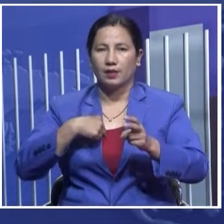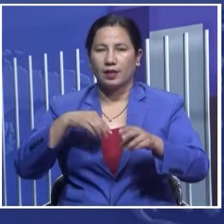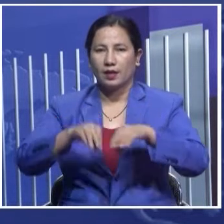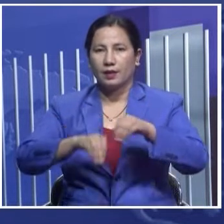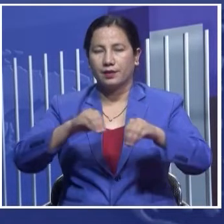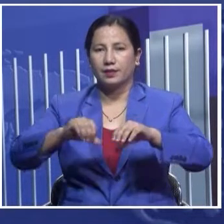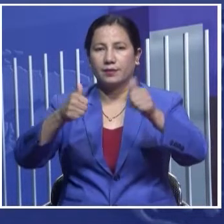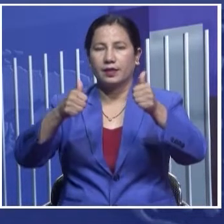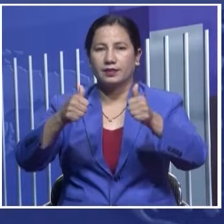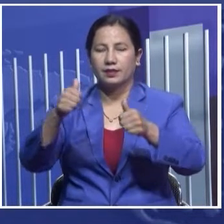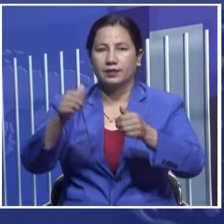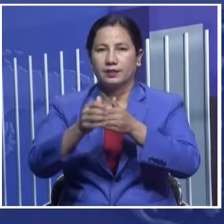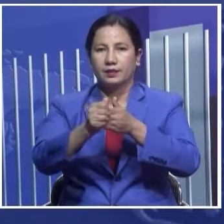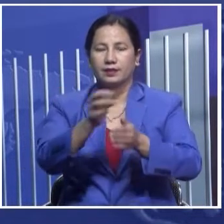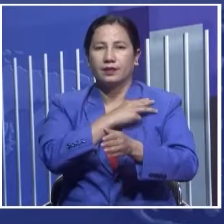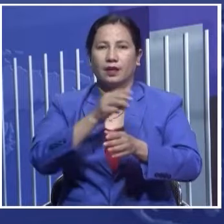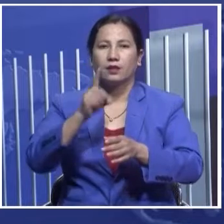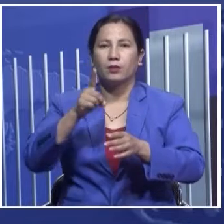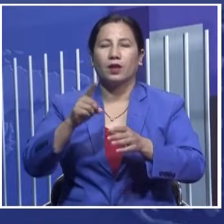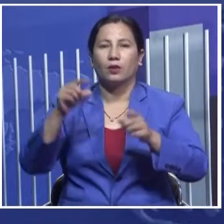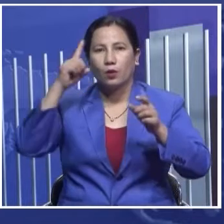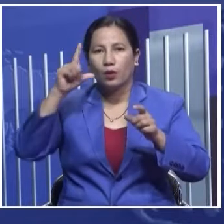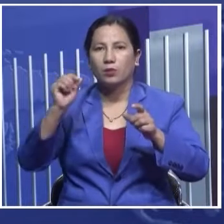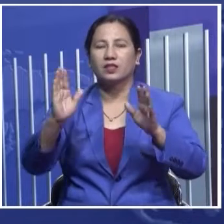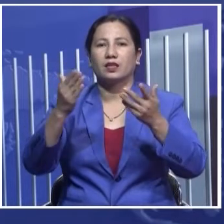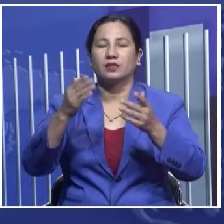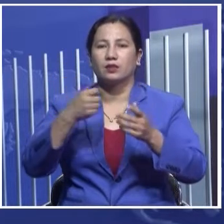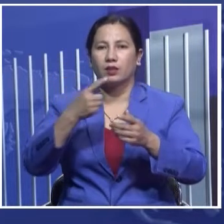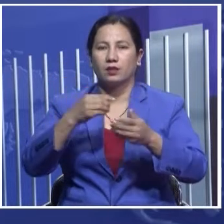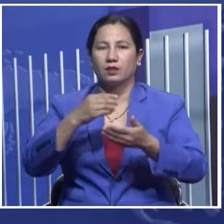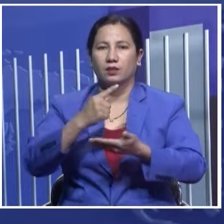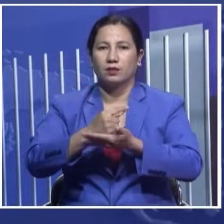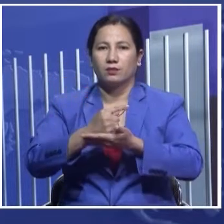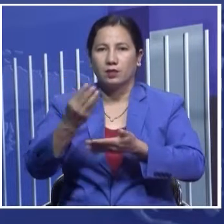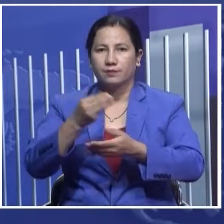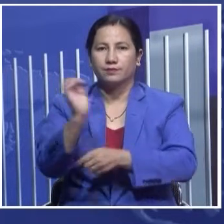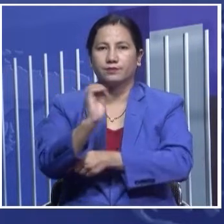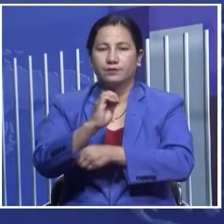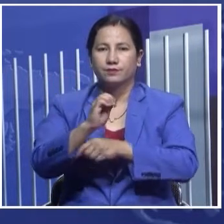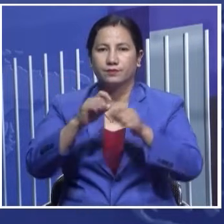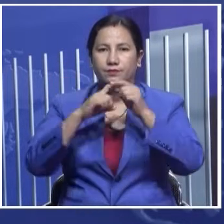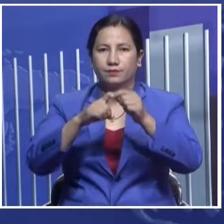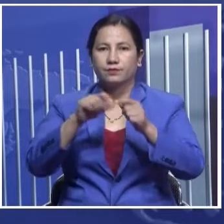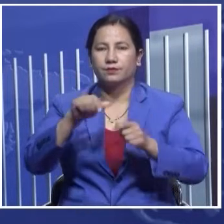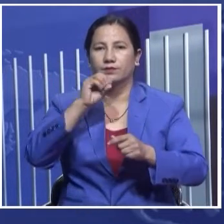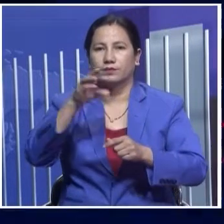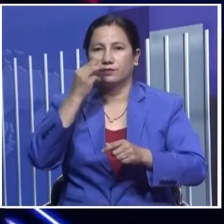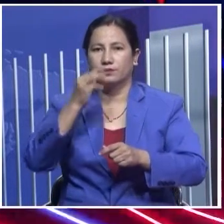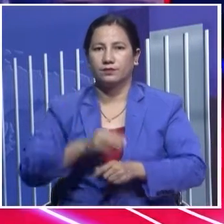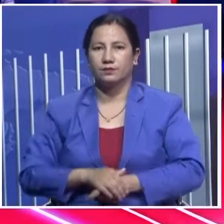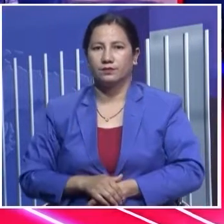निर्वाचित जनप्रतिनिधिहरूसँग तपाईँको अपेक्षा के छ भने कपिलवस्तुका केही नागरिकलाई सोधेका छौँ। हेरौँ आजको आवाजमा।